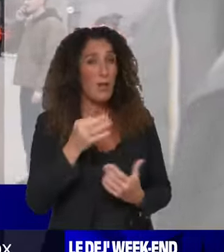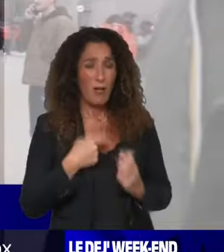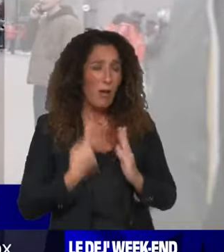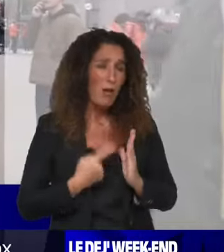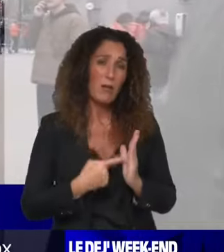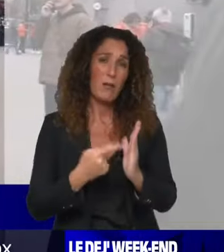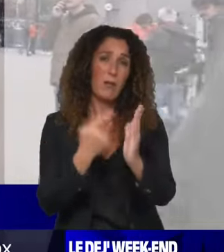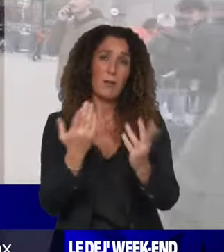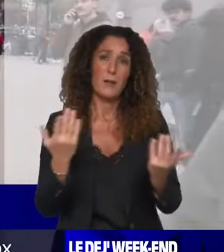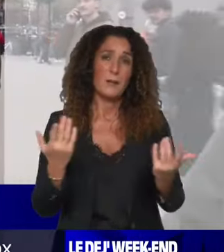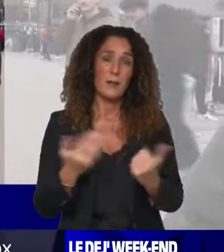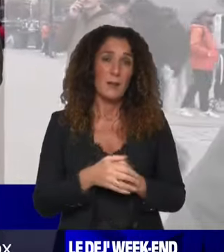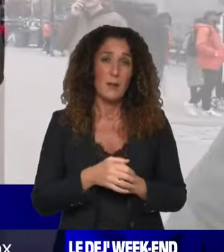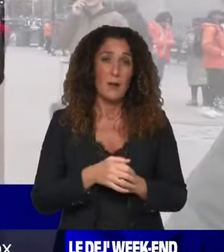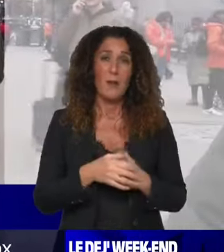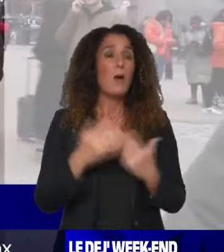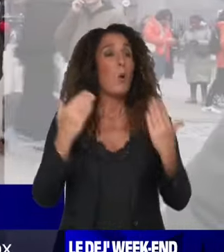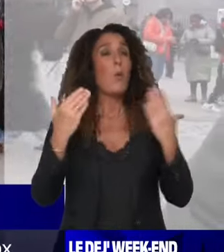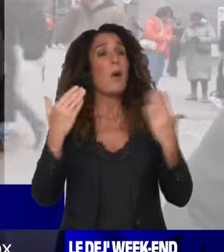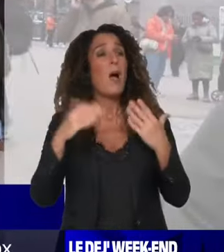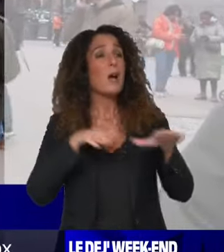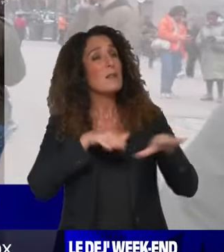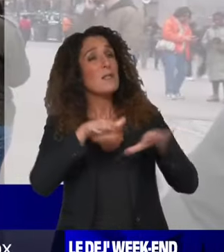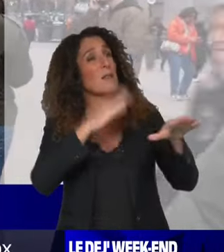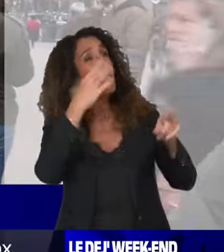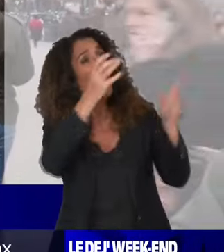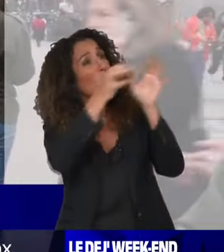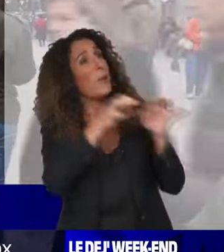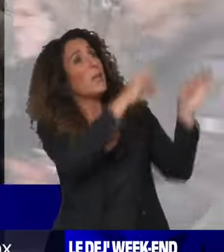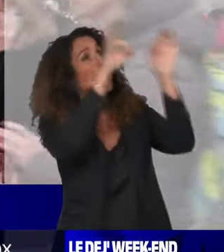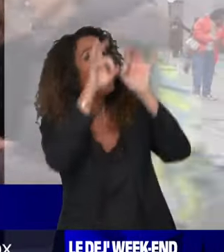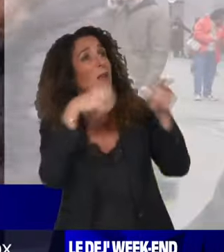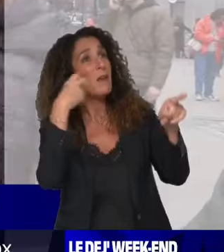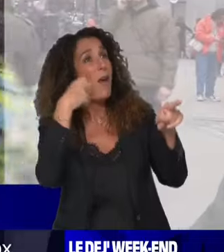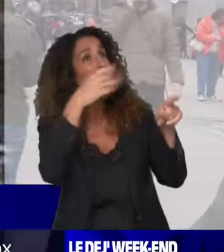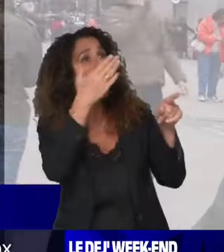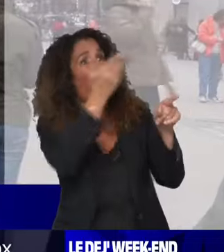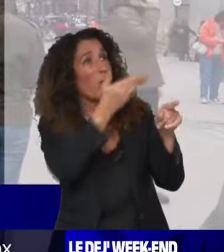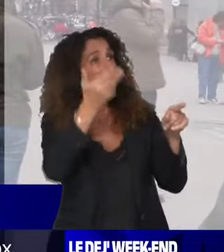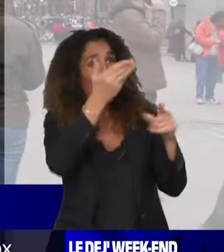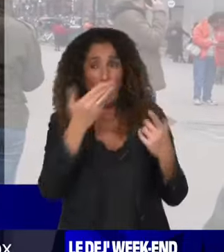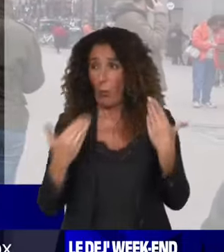que quand on compare au système ferroviaire d'autres pays, c'est un peu dommage.